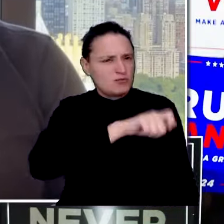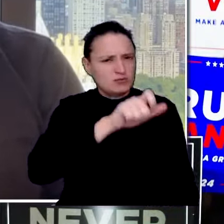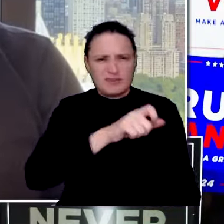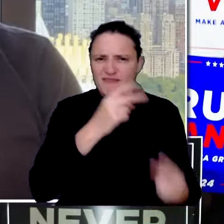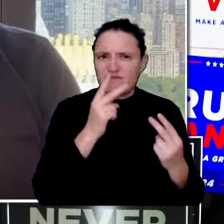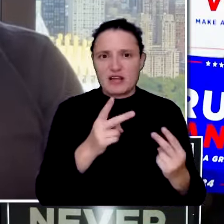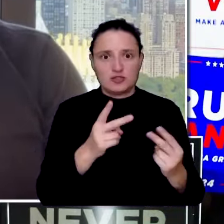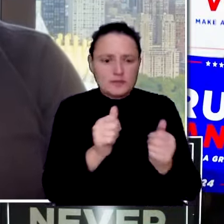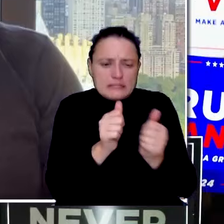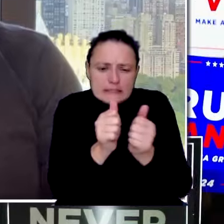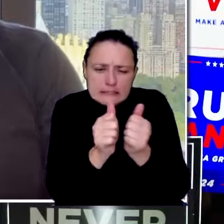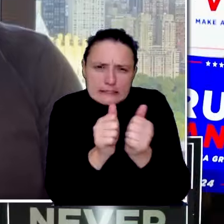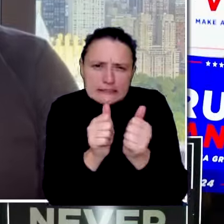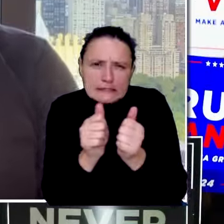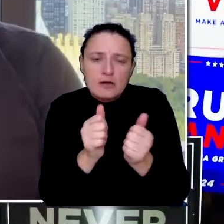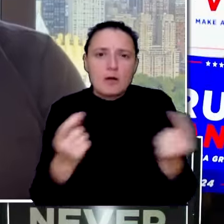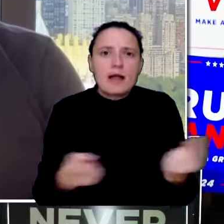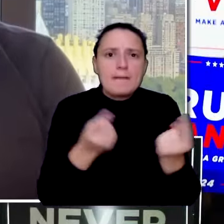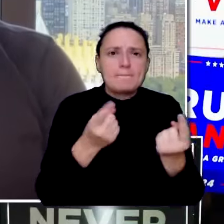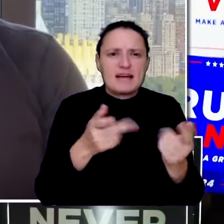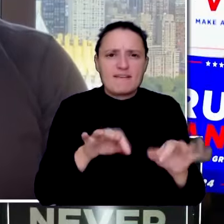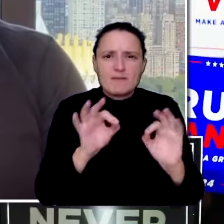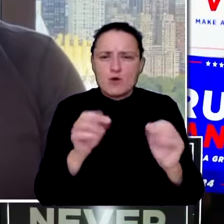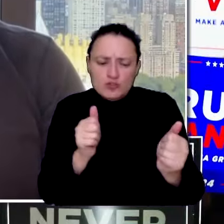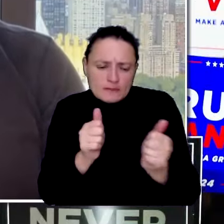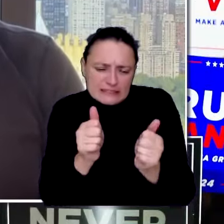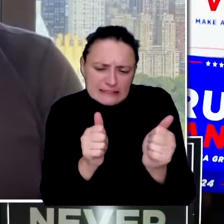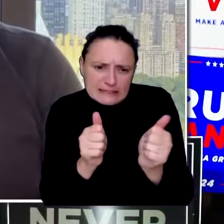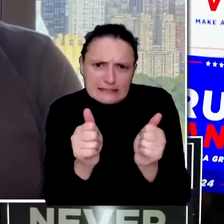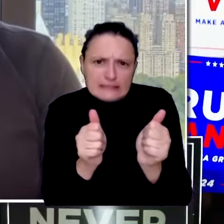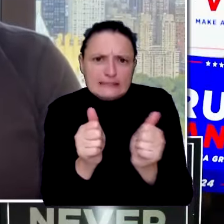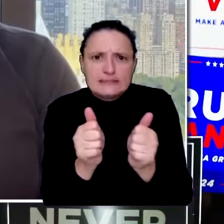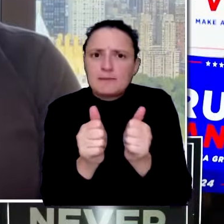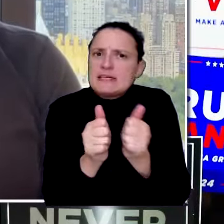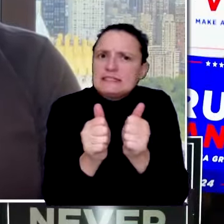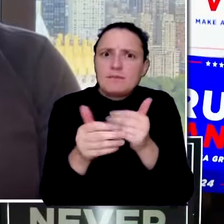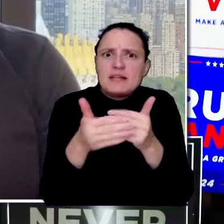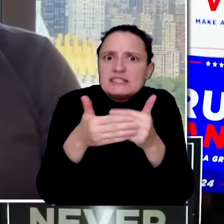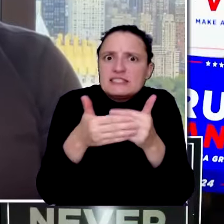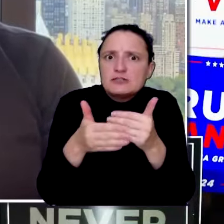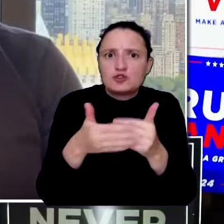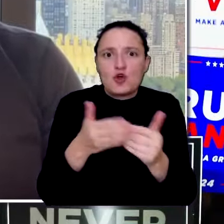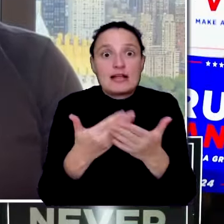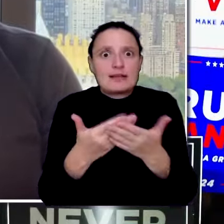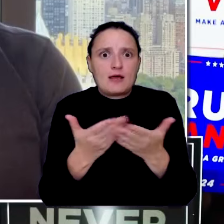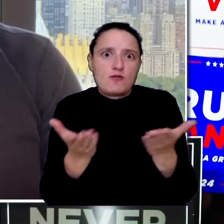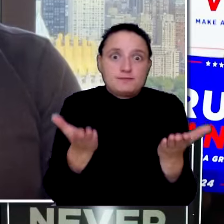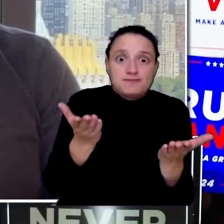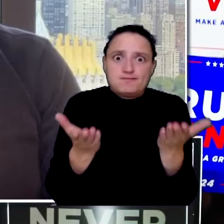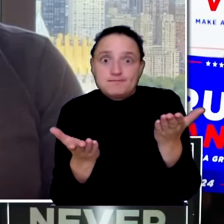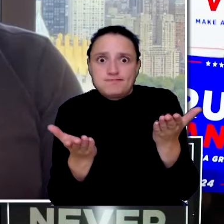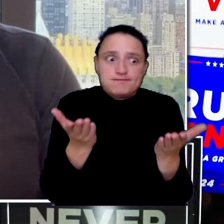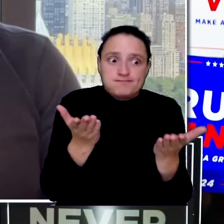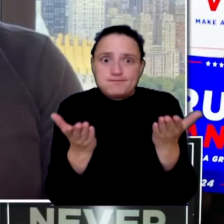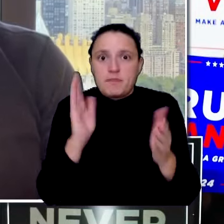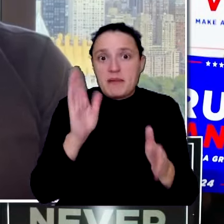zacięte, kampanie idą w łeb praktycznie, że no, szala może się przechylić na dowolną stronę.